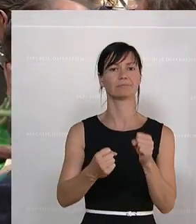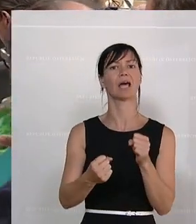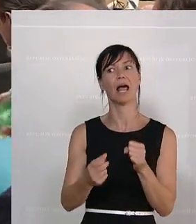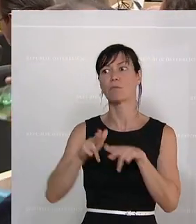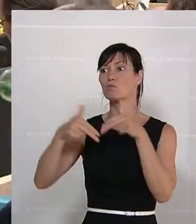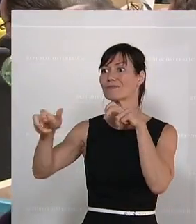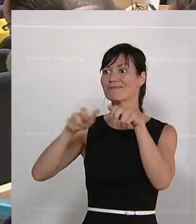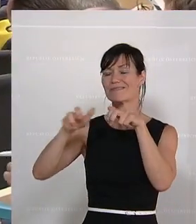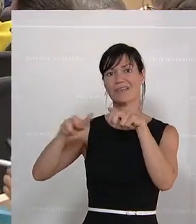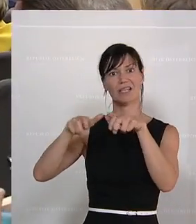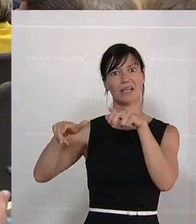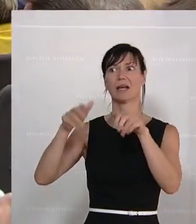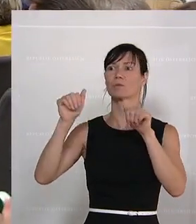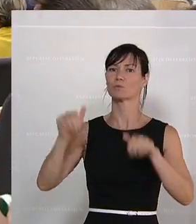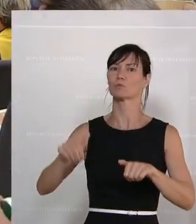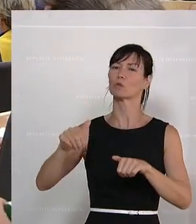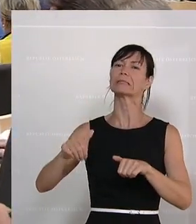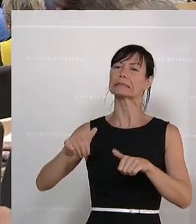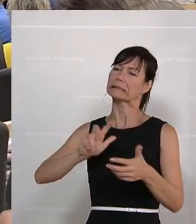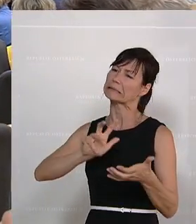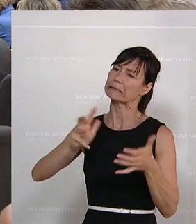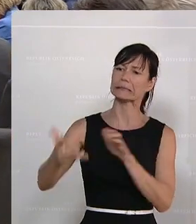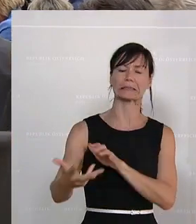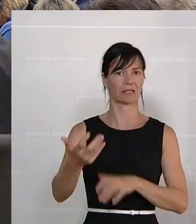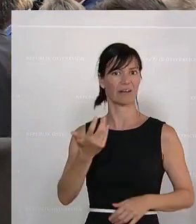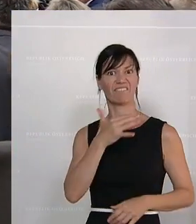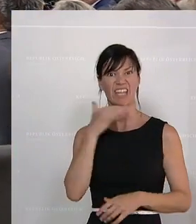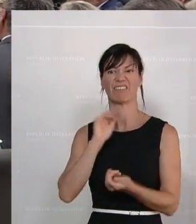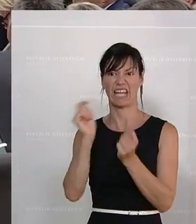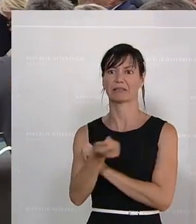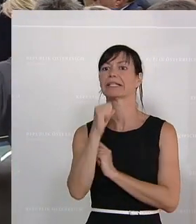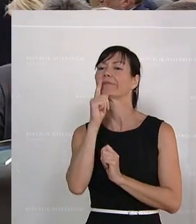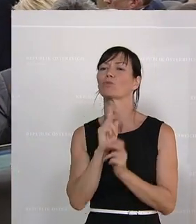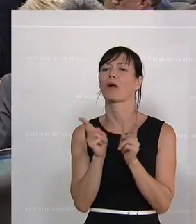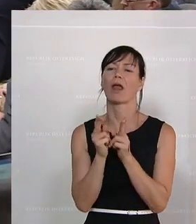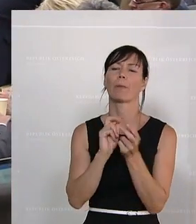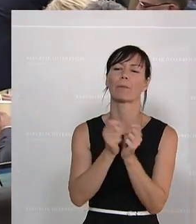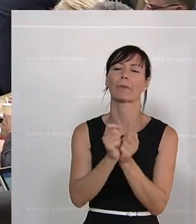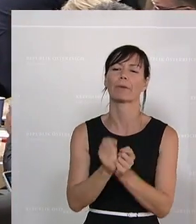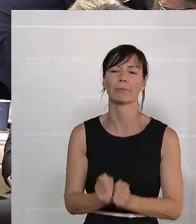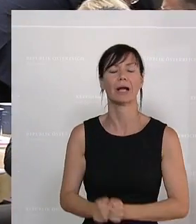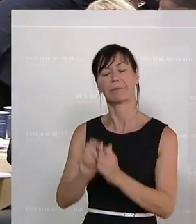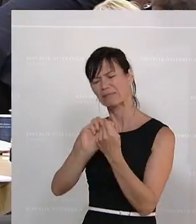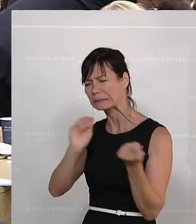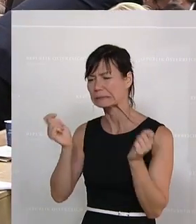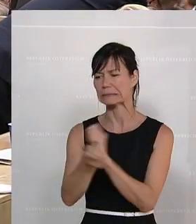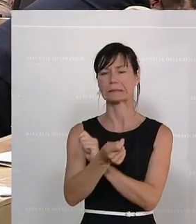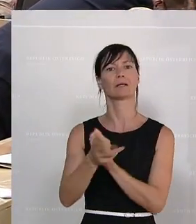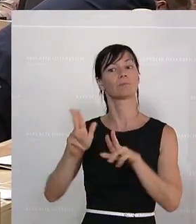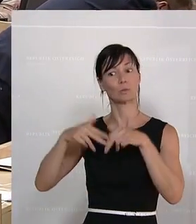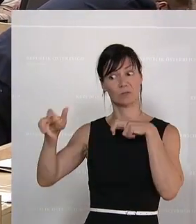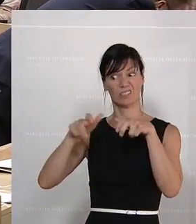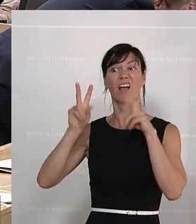großen rädern dreht an großen schrauben wir wie man auch immer das nennt und diese bundesregierung dreht an diesen großen